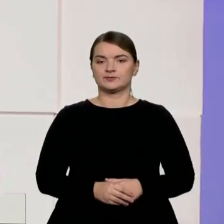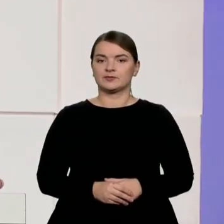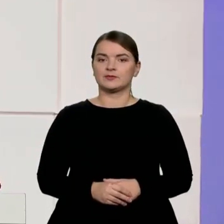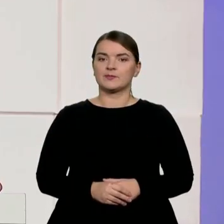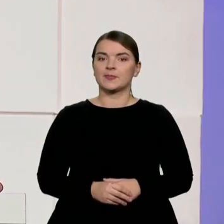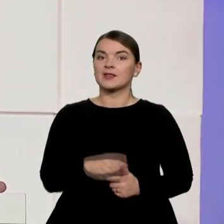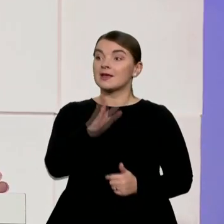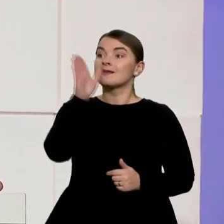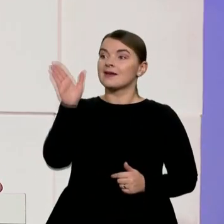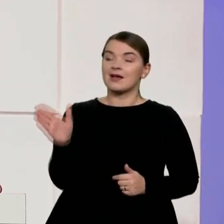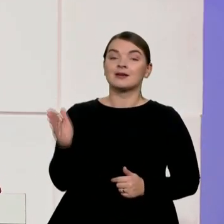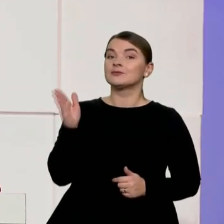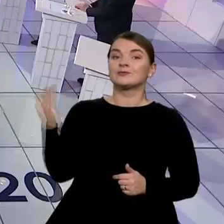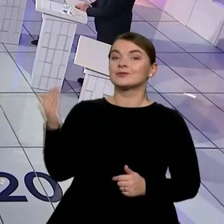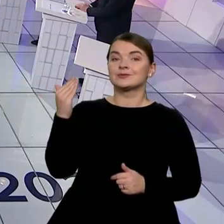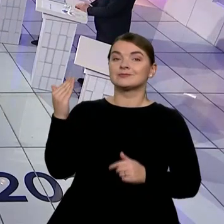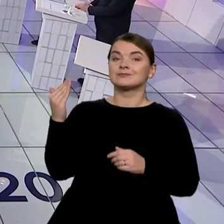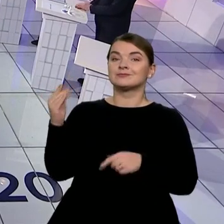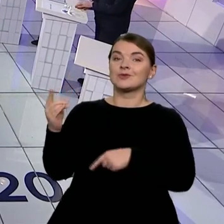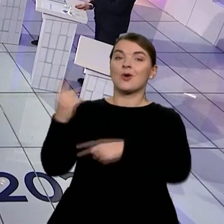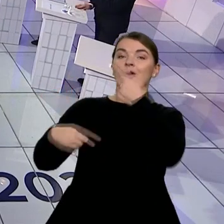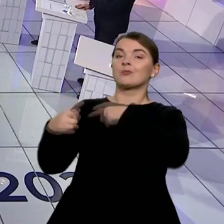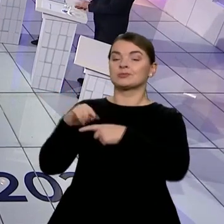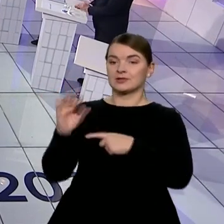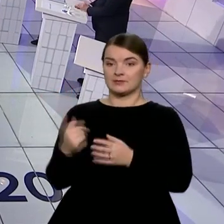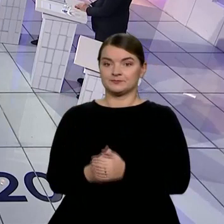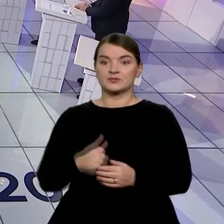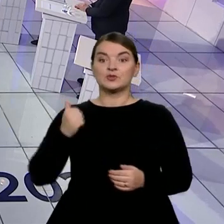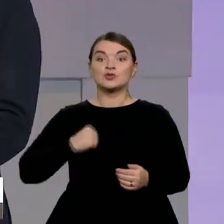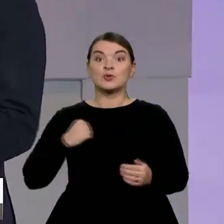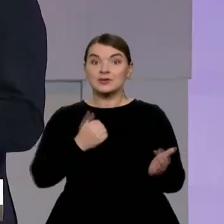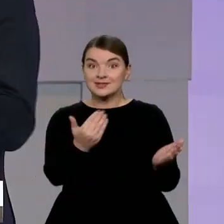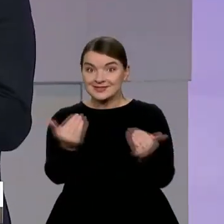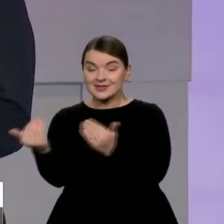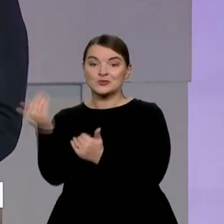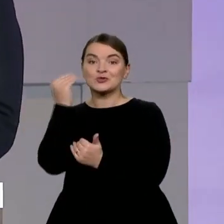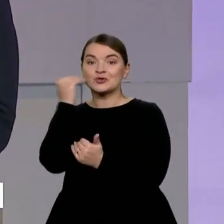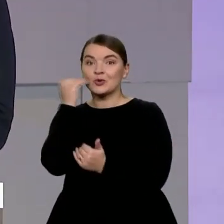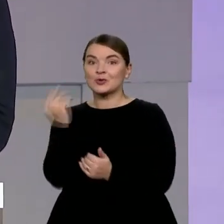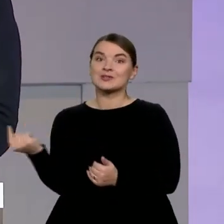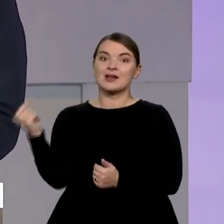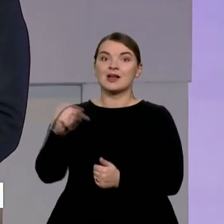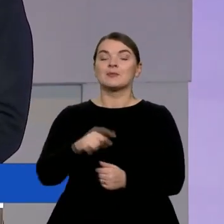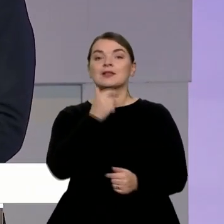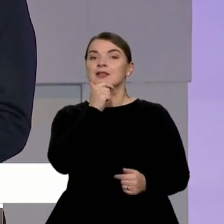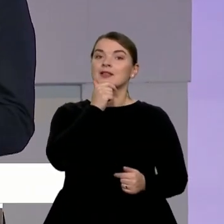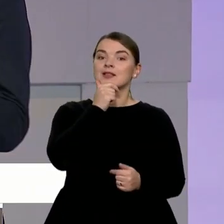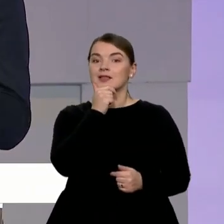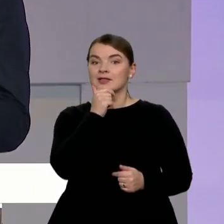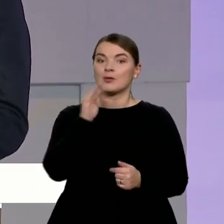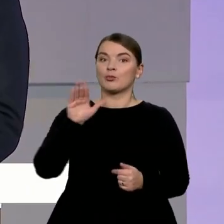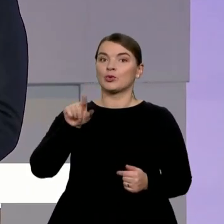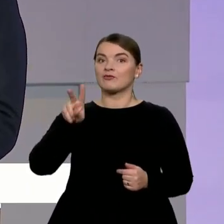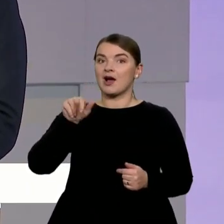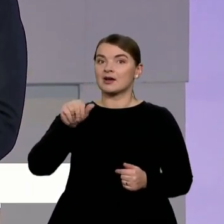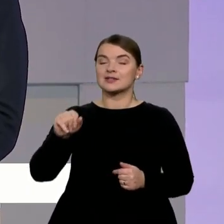Visockai, jūs kaip atgyventumėt? Visus Lietuvos gyventojus kviečiu būtinai atvykti į Šiaulius ir būtinai pasižiūrėti, kaipgi čia su tuo bulvaru. Nes čia